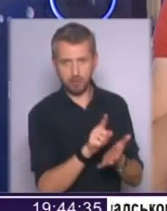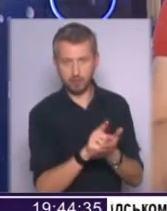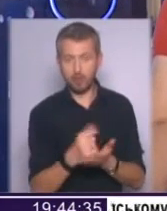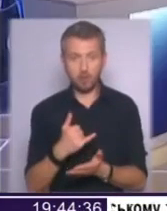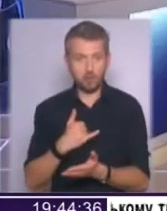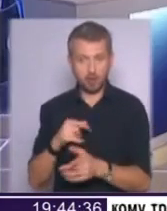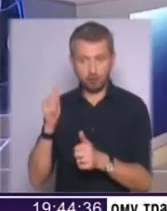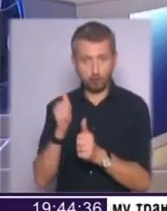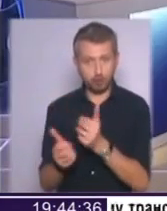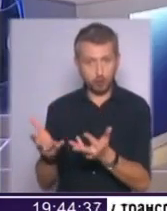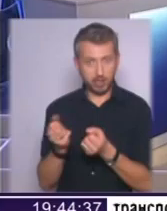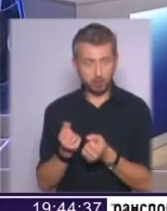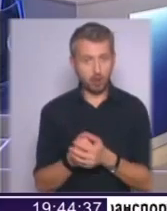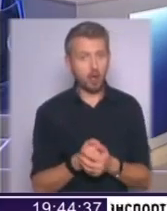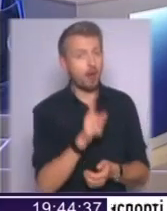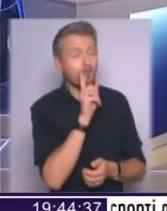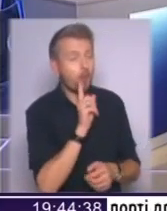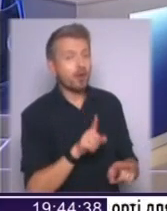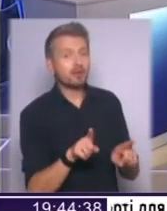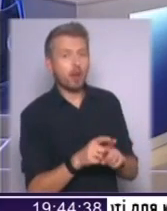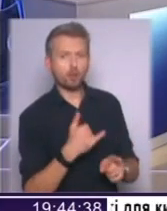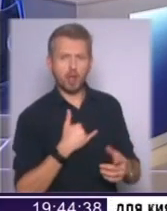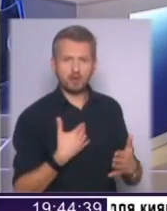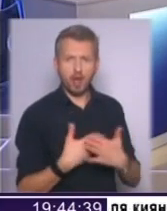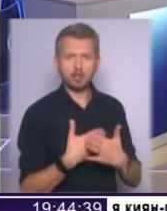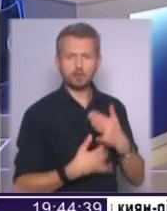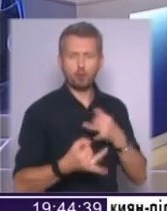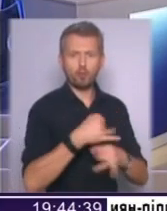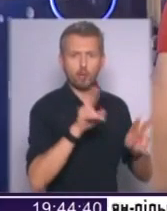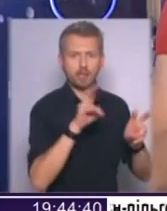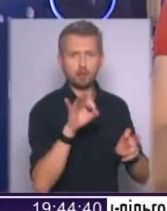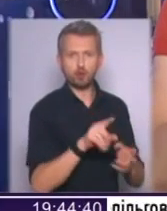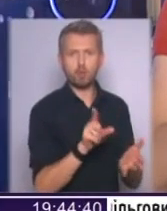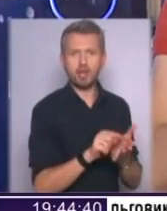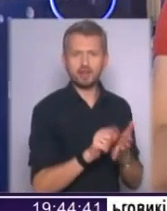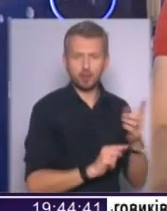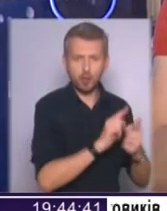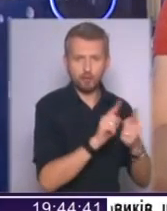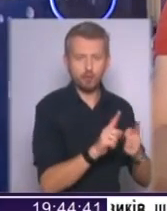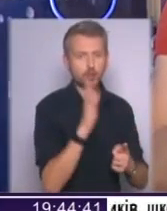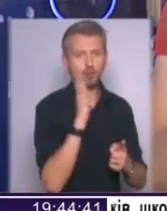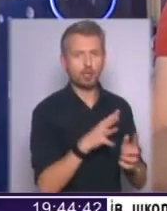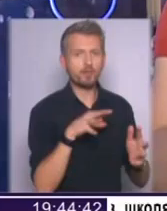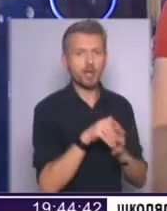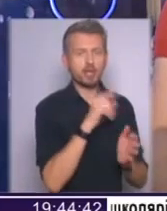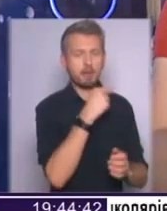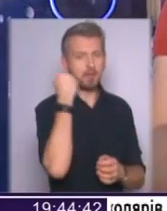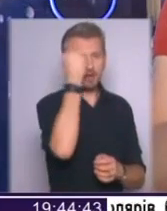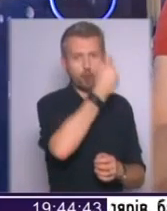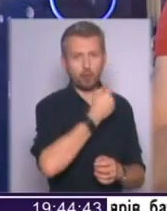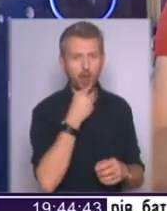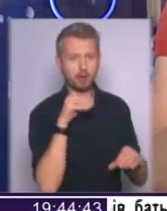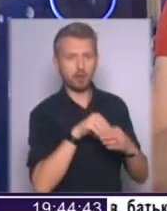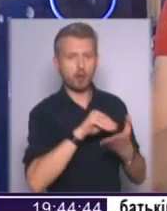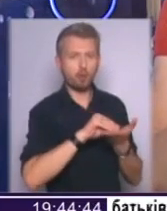кожен отримує мінімальну. Поки що так, але у нас активно зараз обговорюється тема щодо пенсійної реформи, що будуть введені персональні